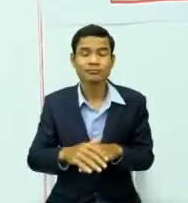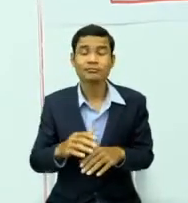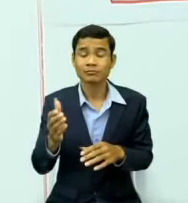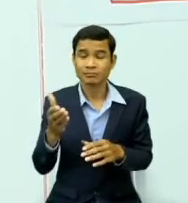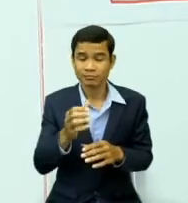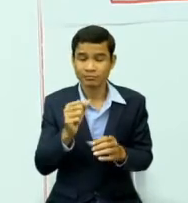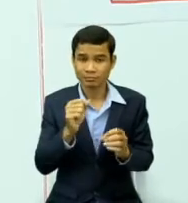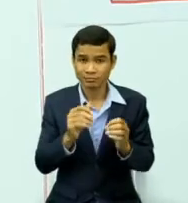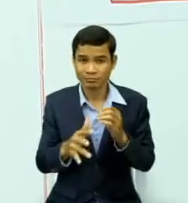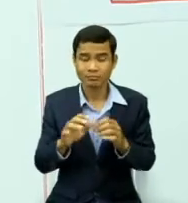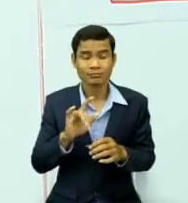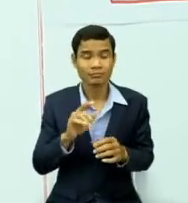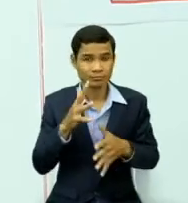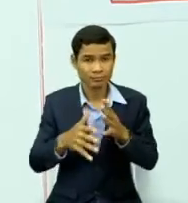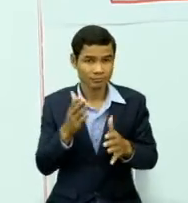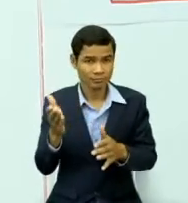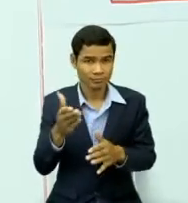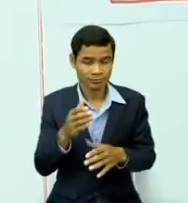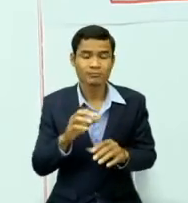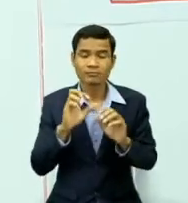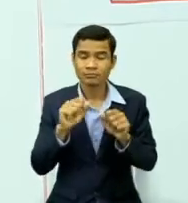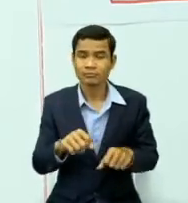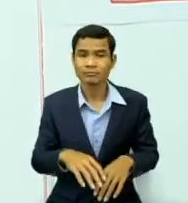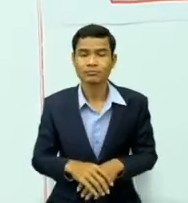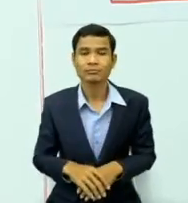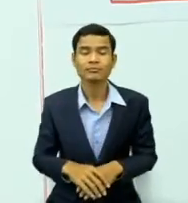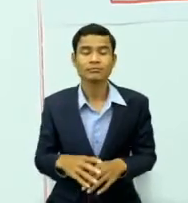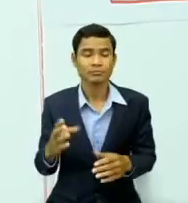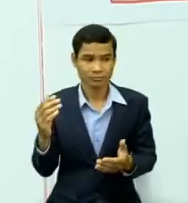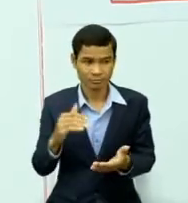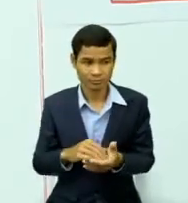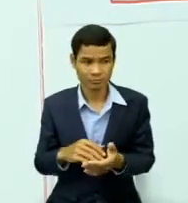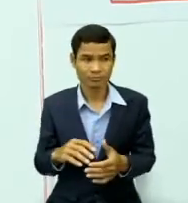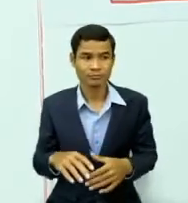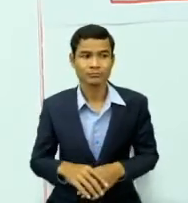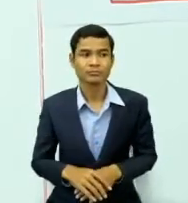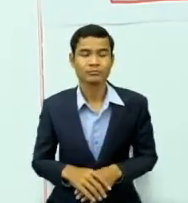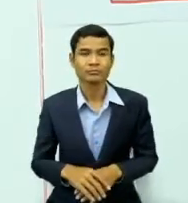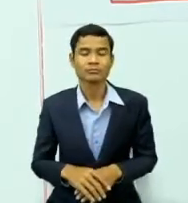chắp đàn cha ta một đoàn tiết